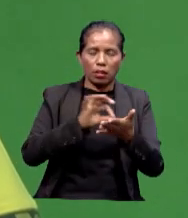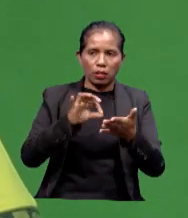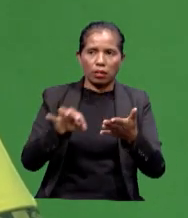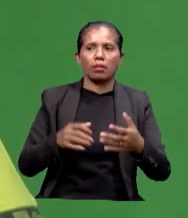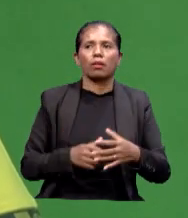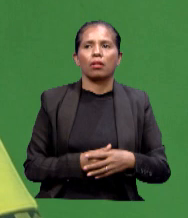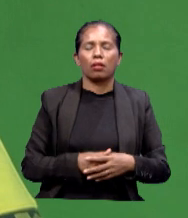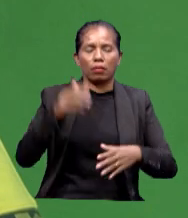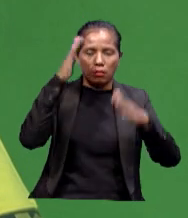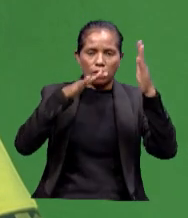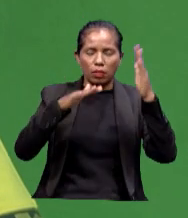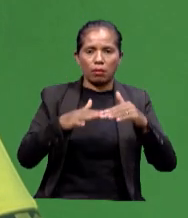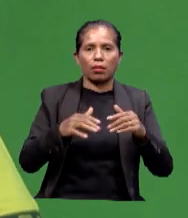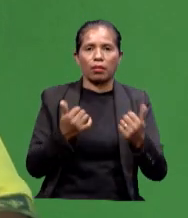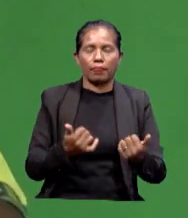i problema makne